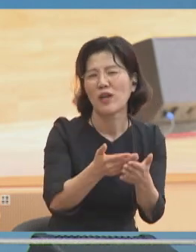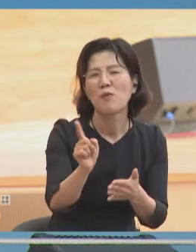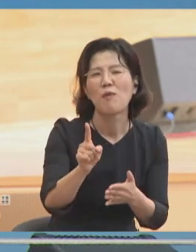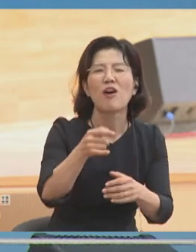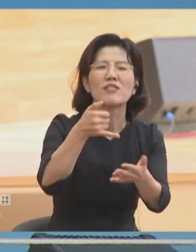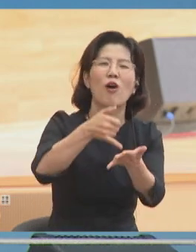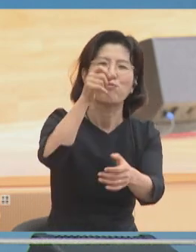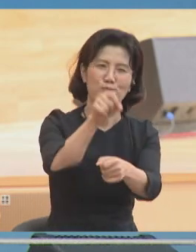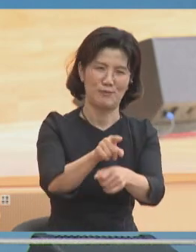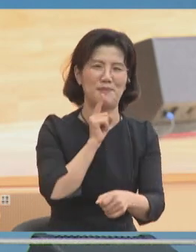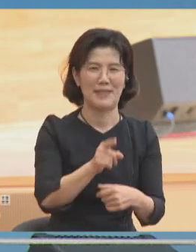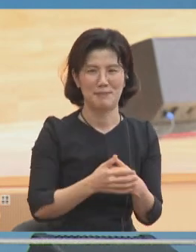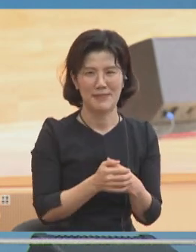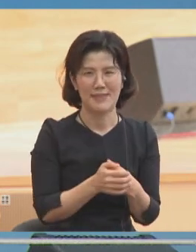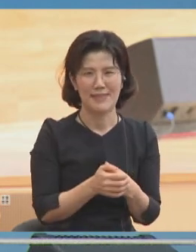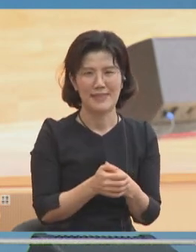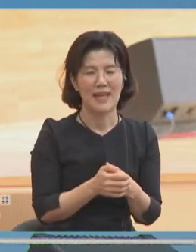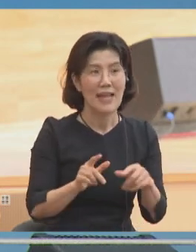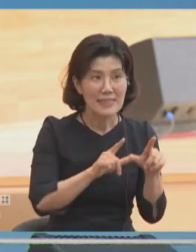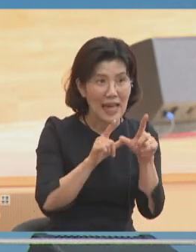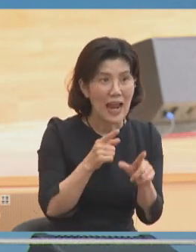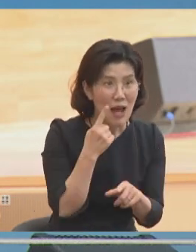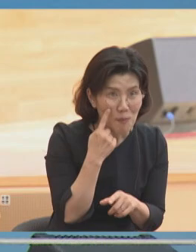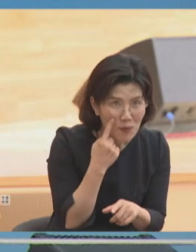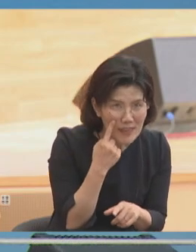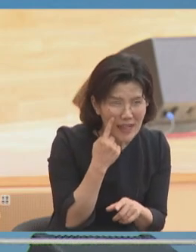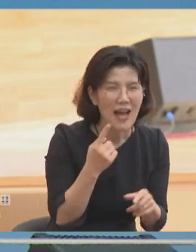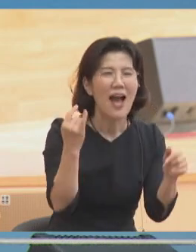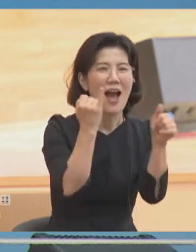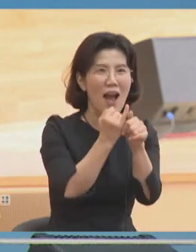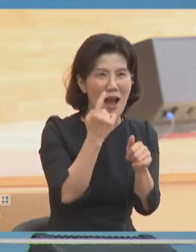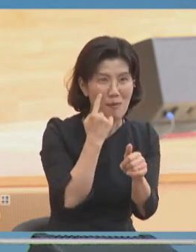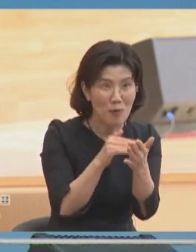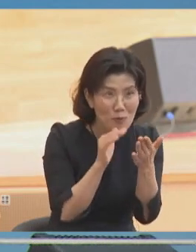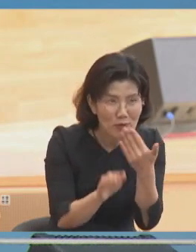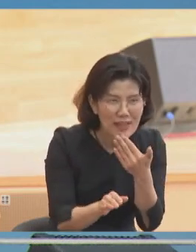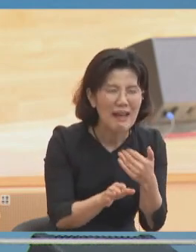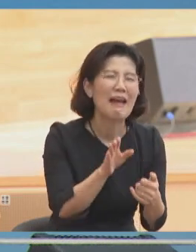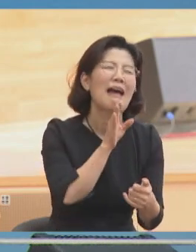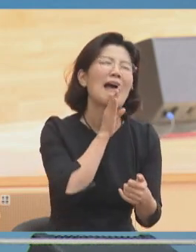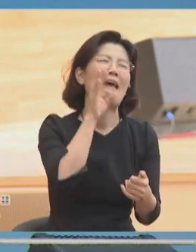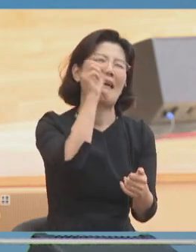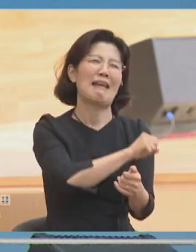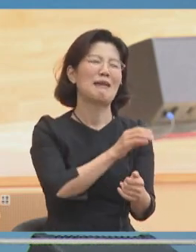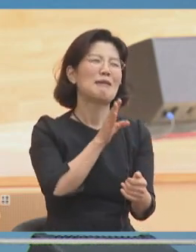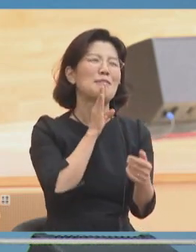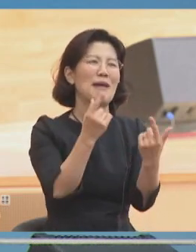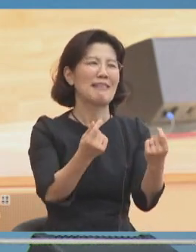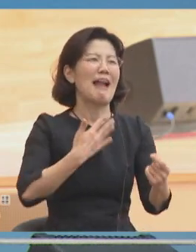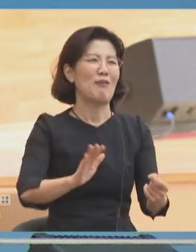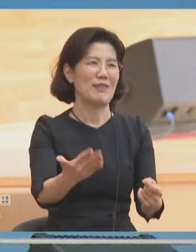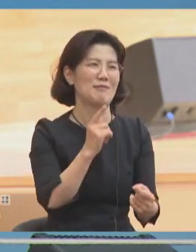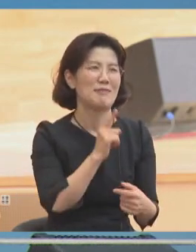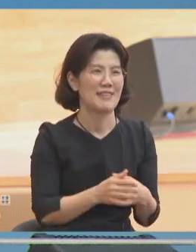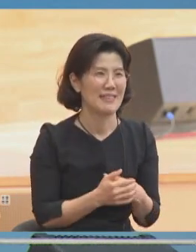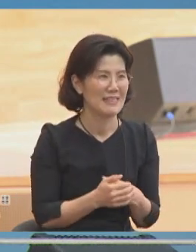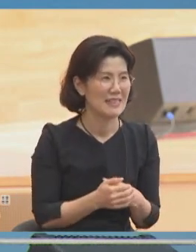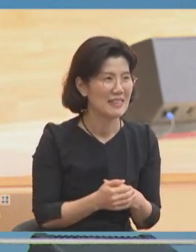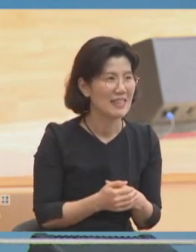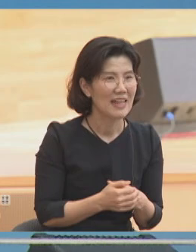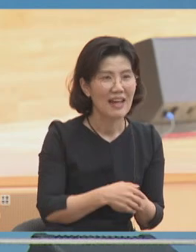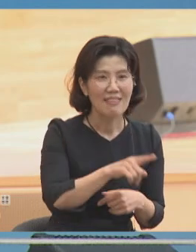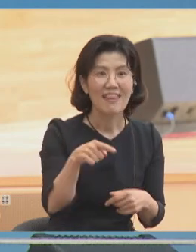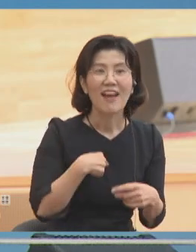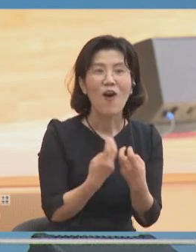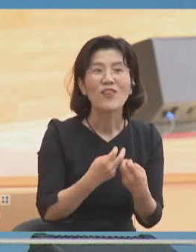성품이라는 것을 살아보니까 결혼해 보니까 진짜 그렇다는 것을 알게 되더라고요 여러분 어떻게